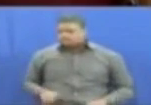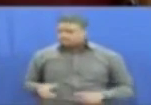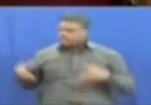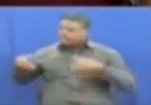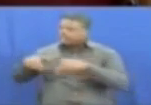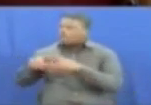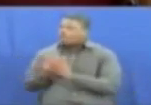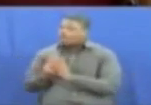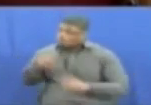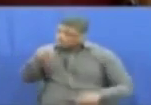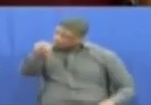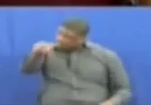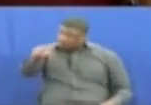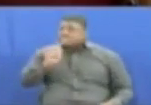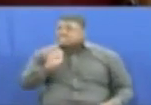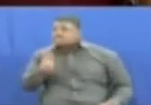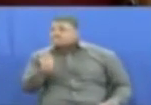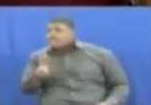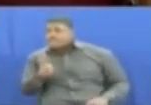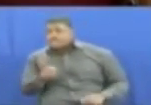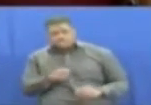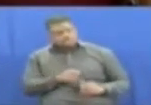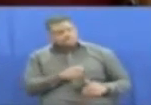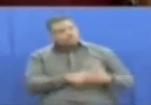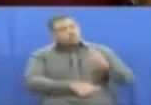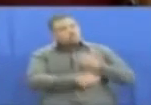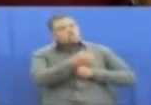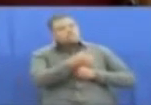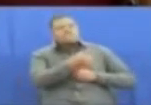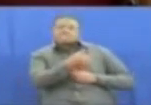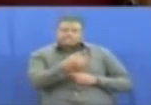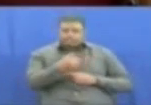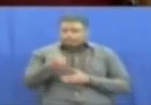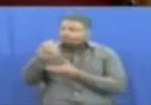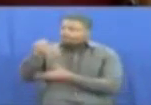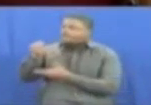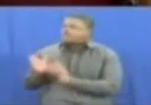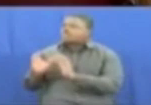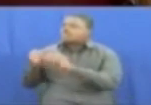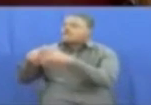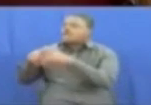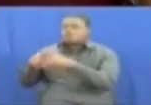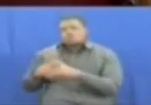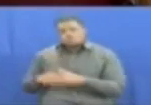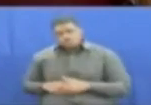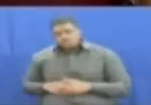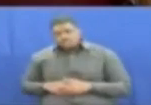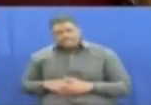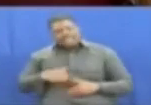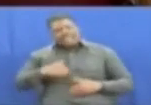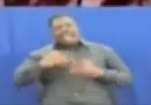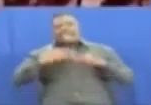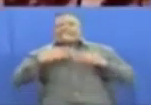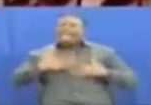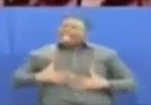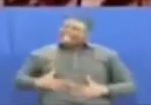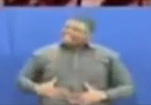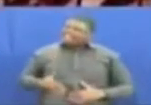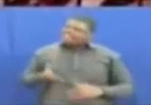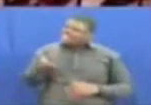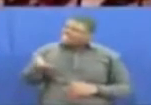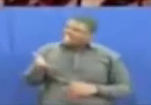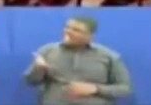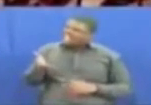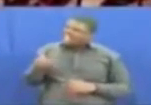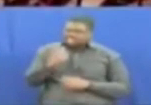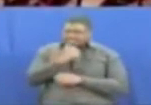cha kamati ya uongozi na kamati ya budget. Budget ya afya ni crisis